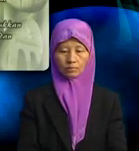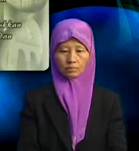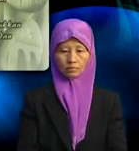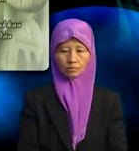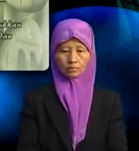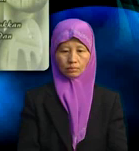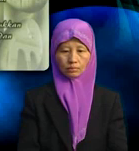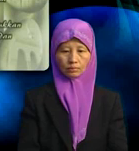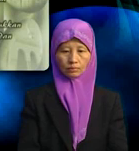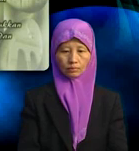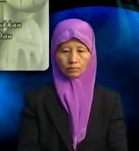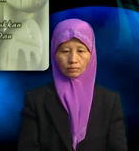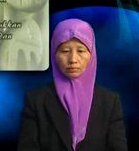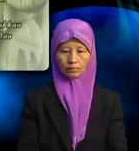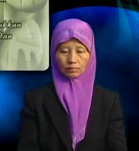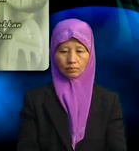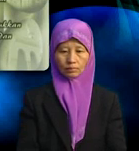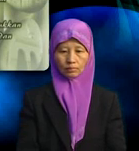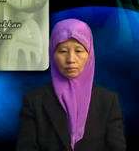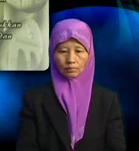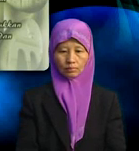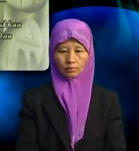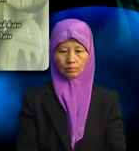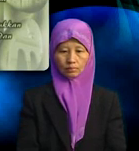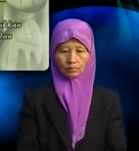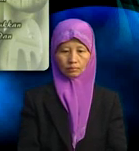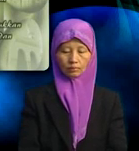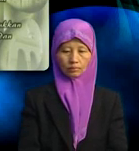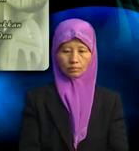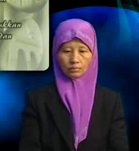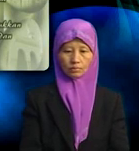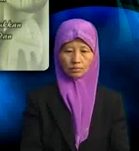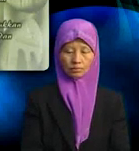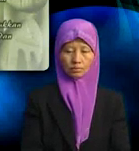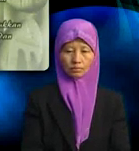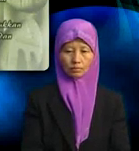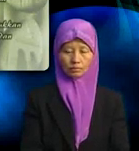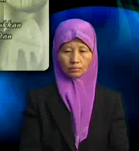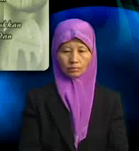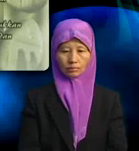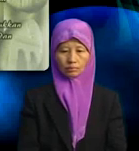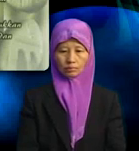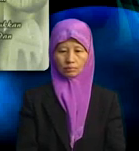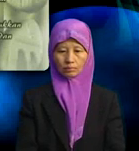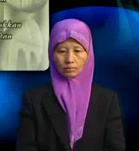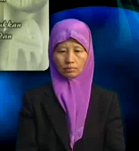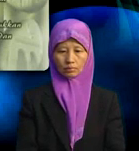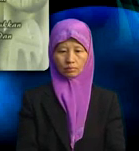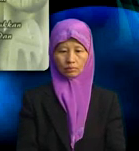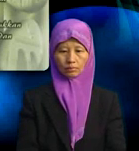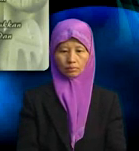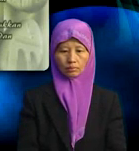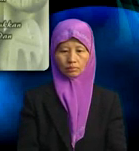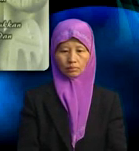Najis mutawasitah, contoh darah, nanah, muntah, dahi,